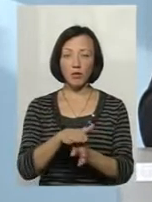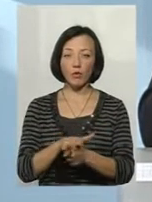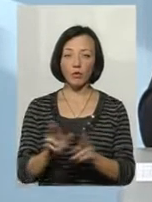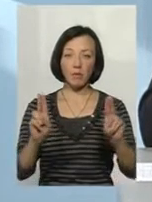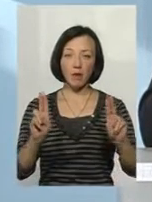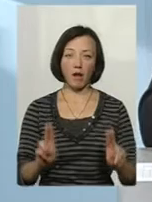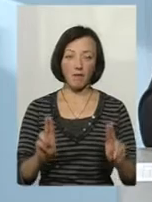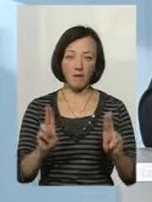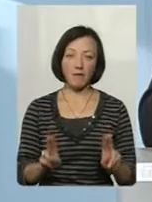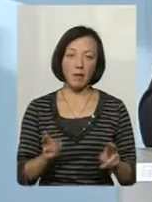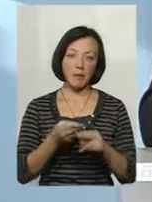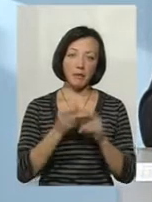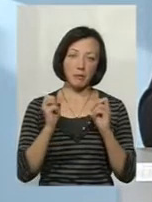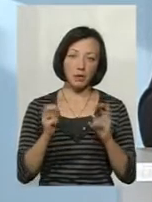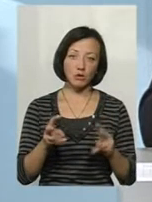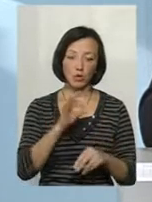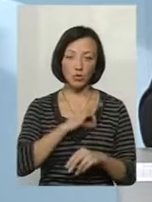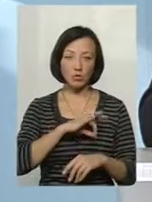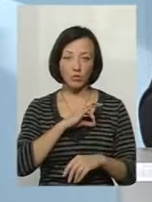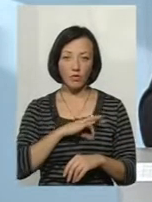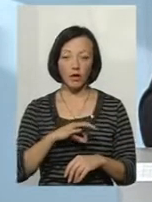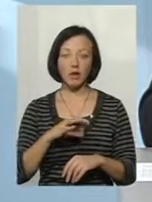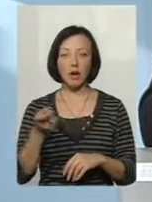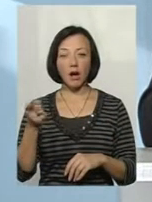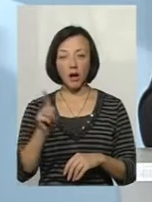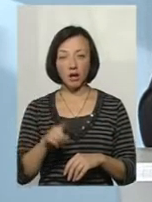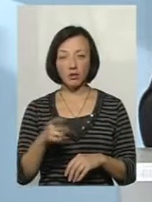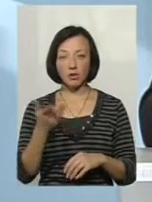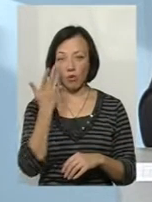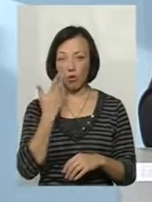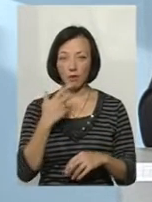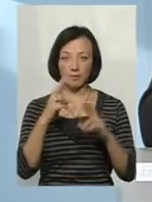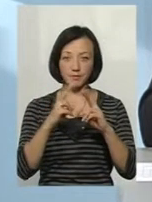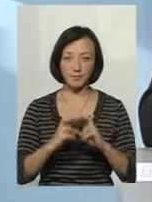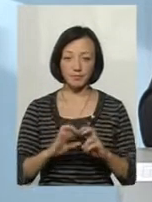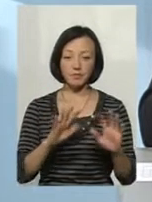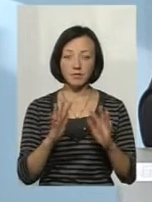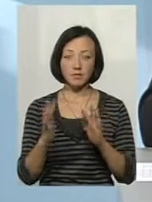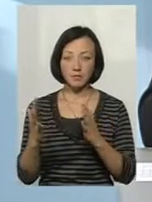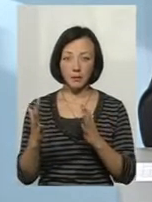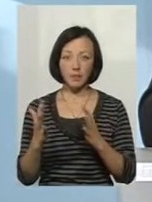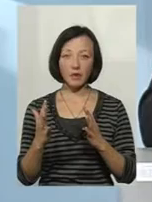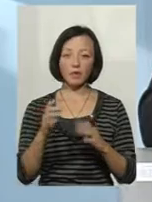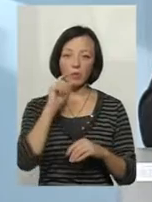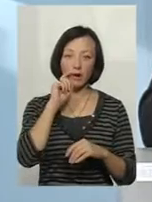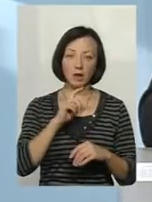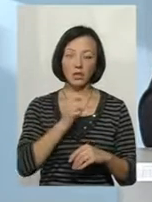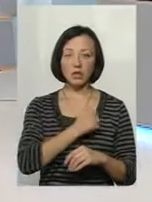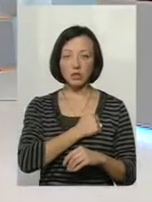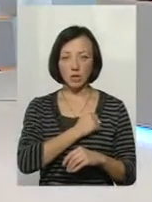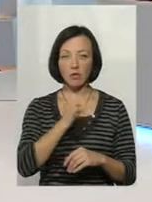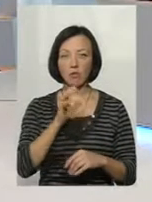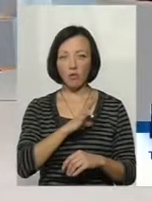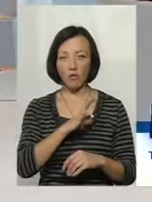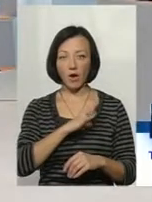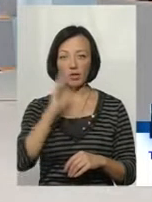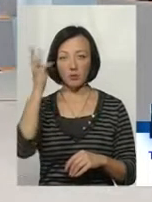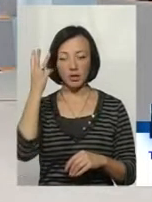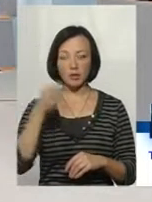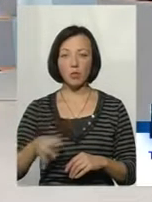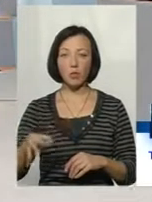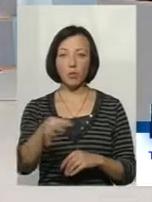правил безпечного їх користування, адже аналізуючи ті випадки, які стаються і в Україні, і, на жаль, бувають і в нас